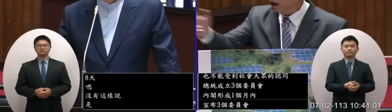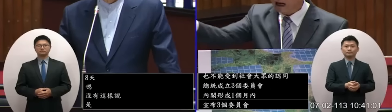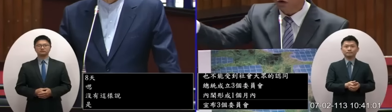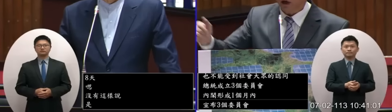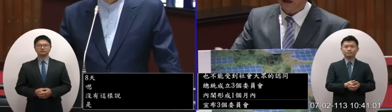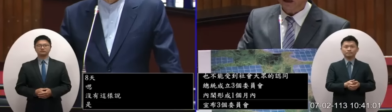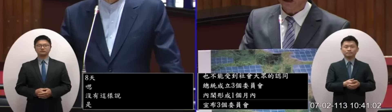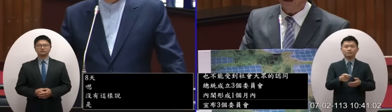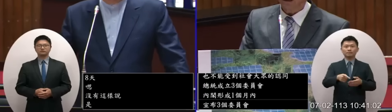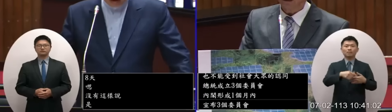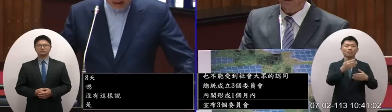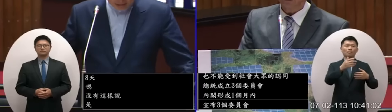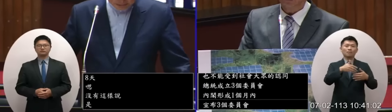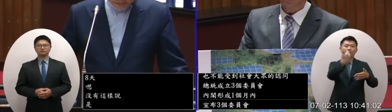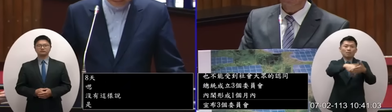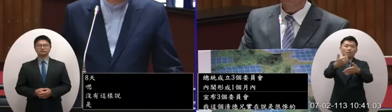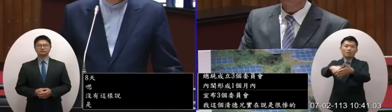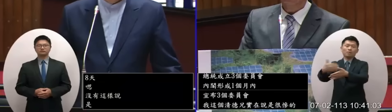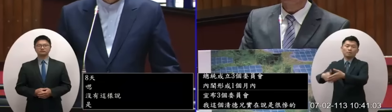跳过人过，